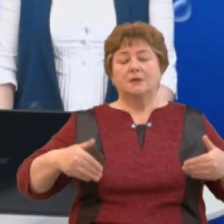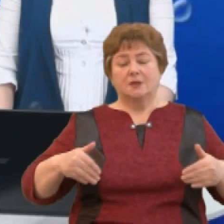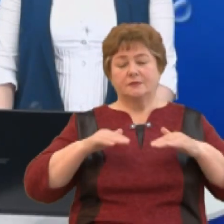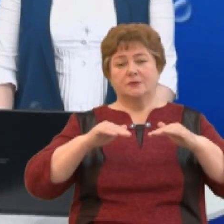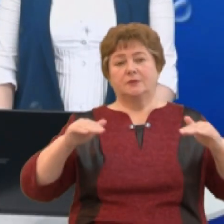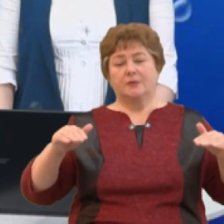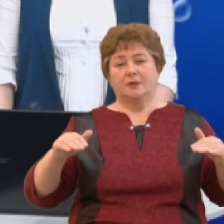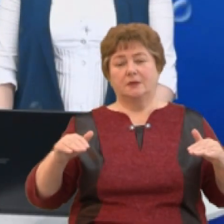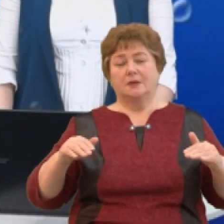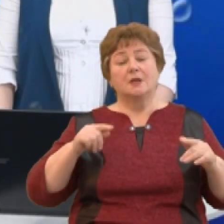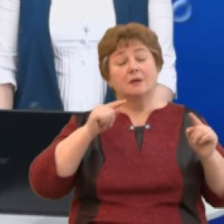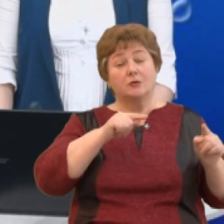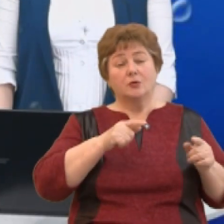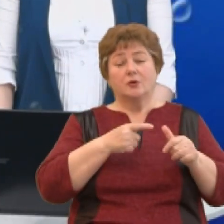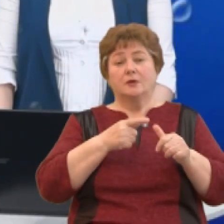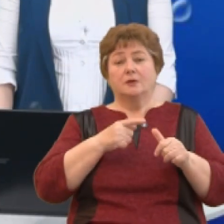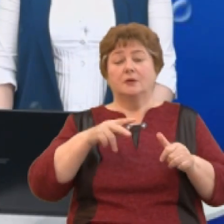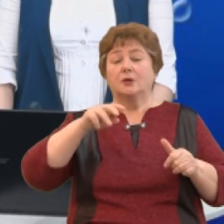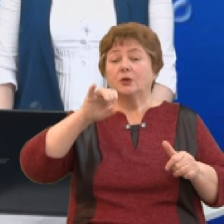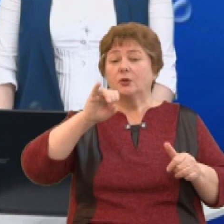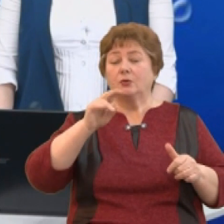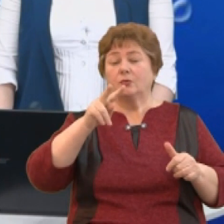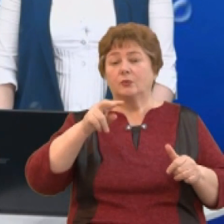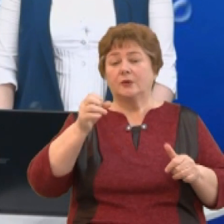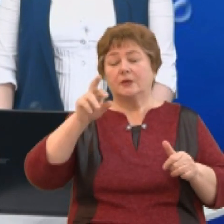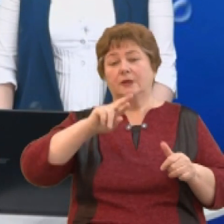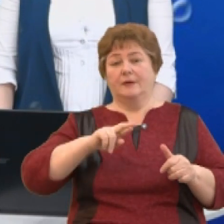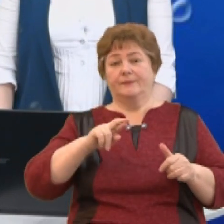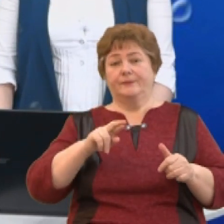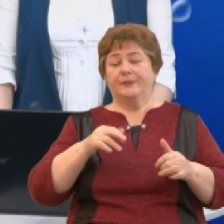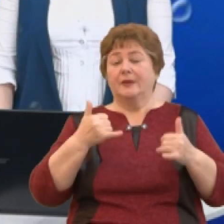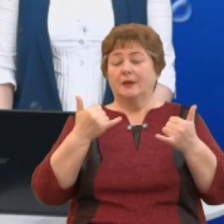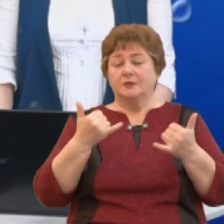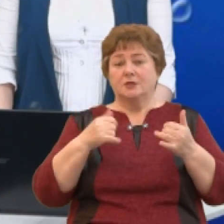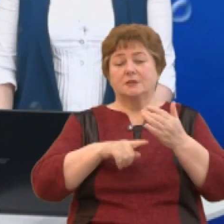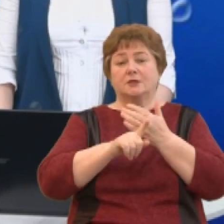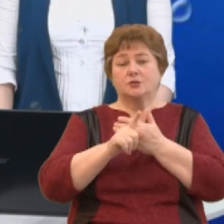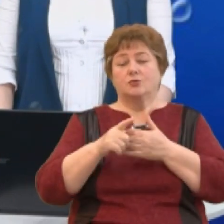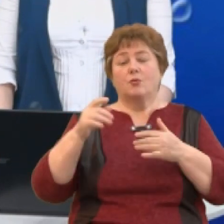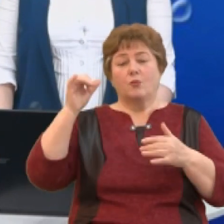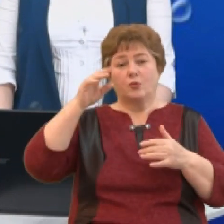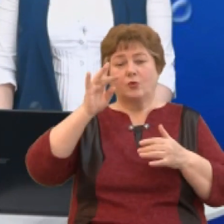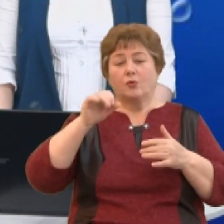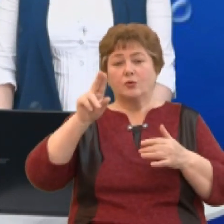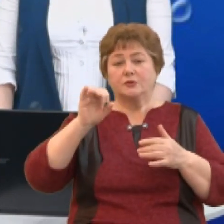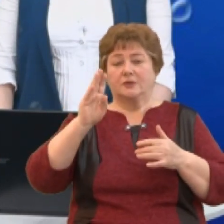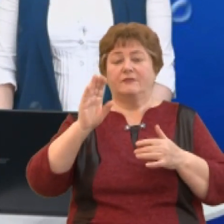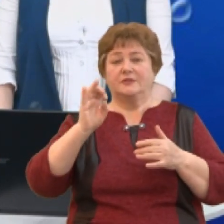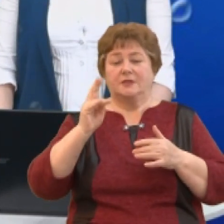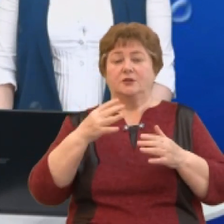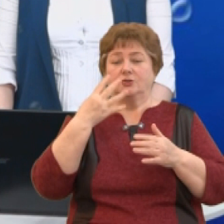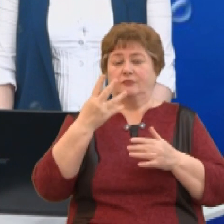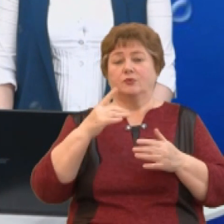Здравствуйте, ребята! Меня зовут Бибикова Юлия Владимировна. Начнем урок родиноведения в 4